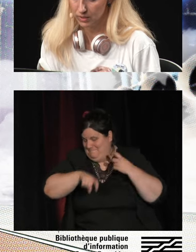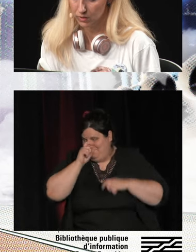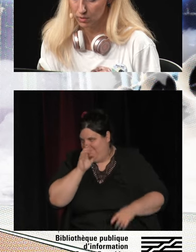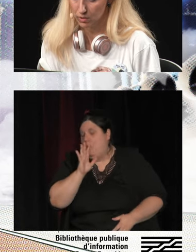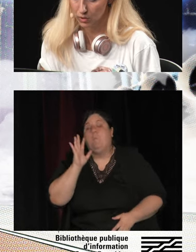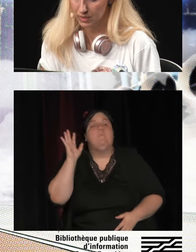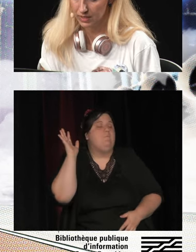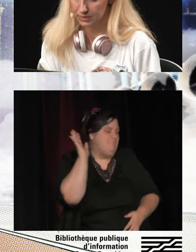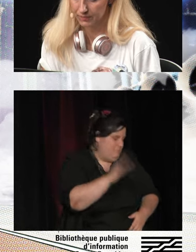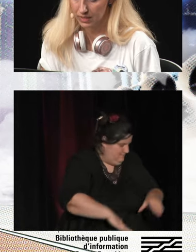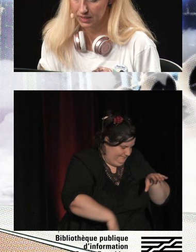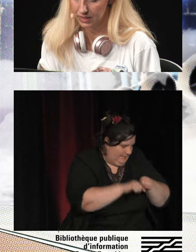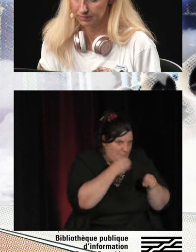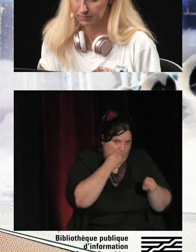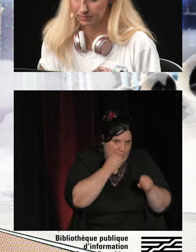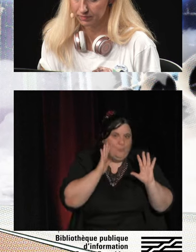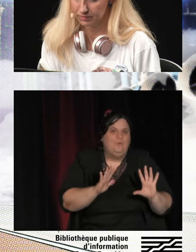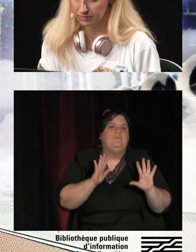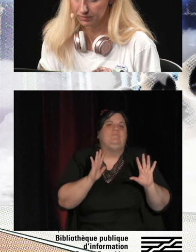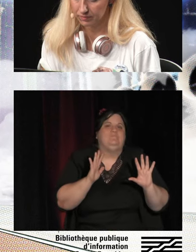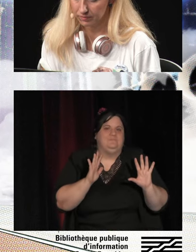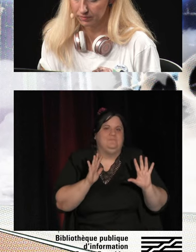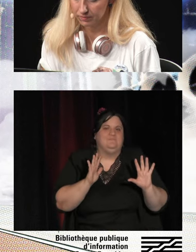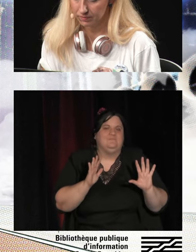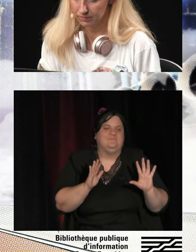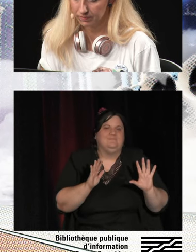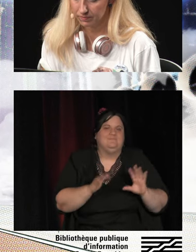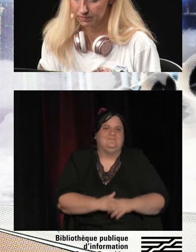C'était une fausse bonne idée, mais en vrai, on s'en sort bien. Allez.